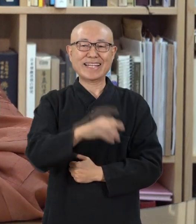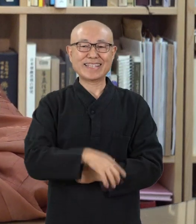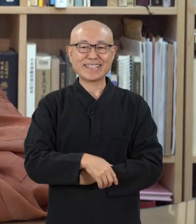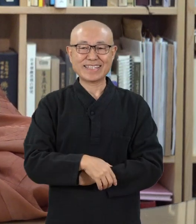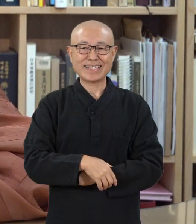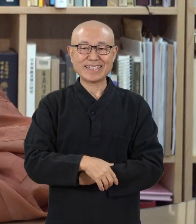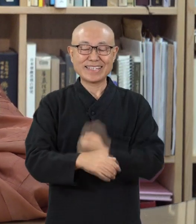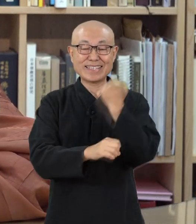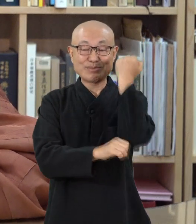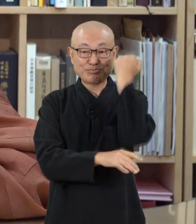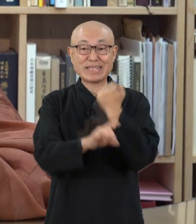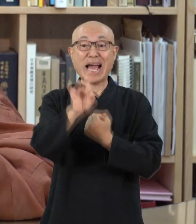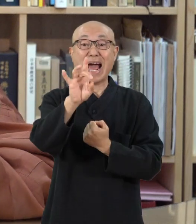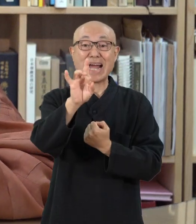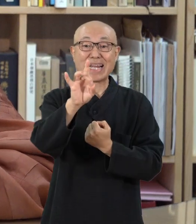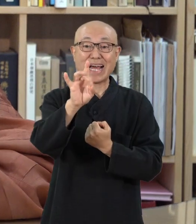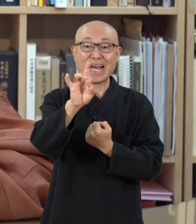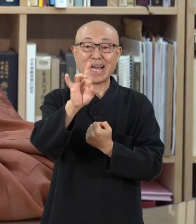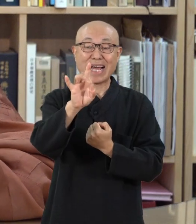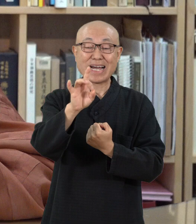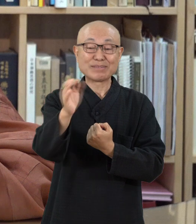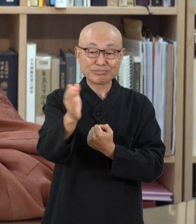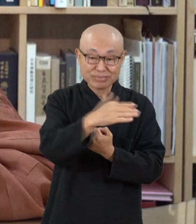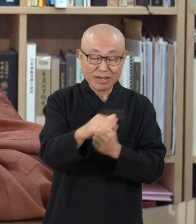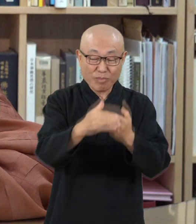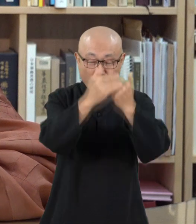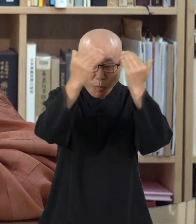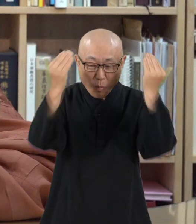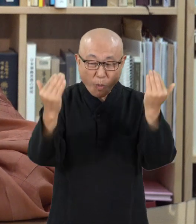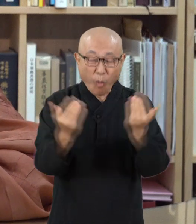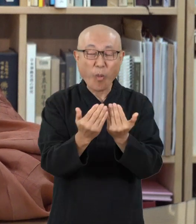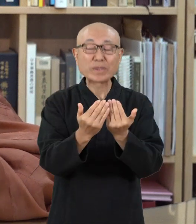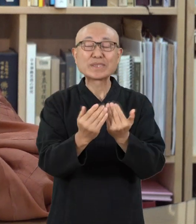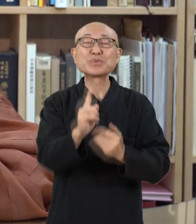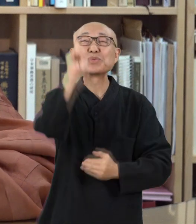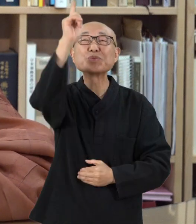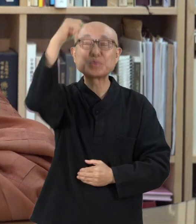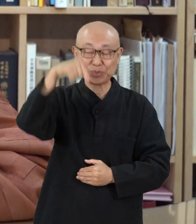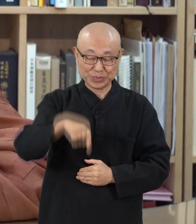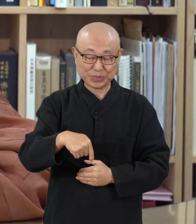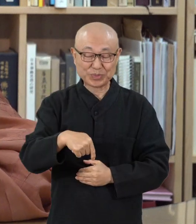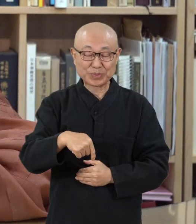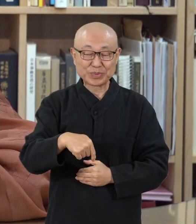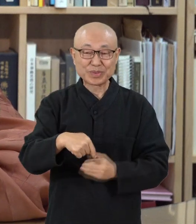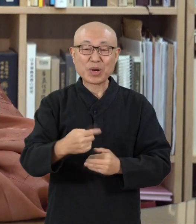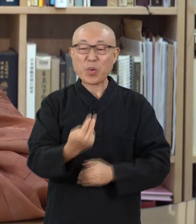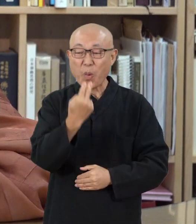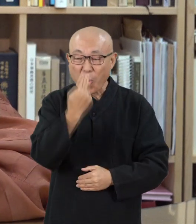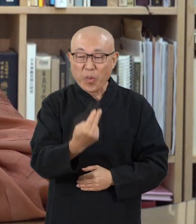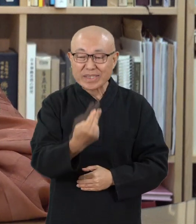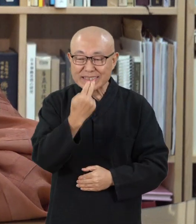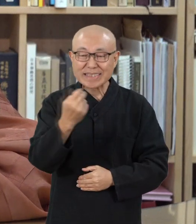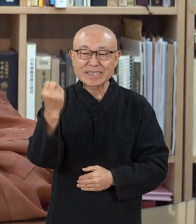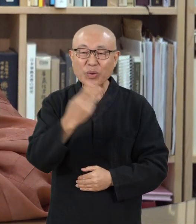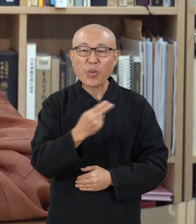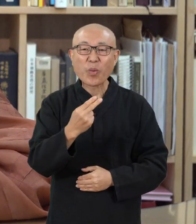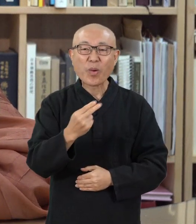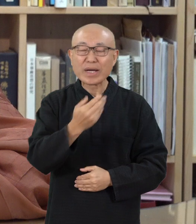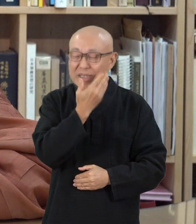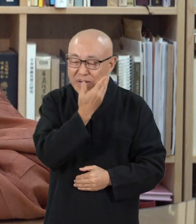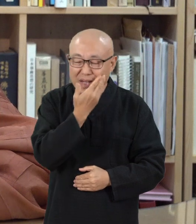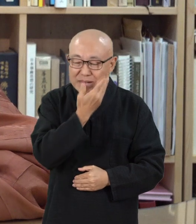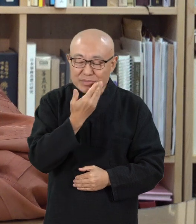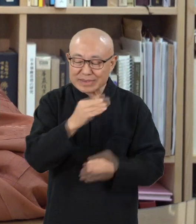하나의 뿌리로부터 모든 그 전 우주, 대지, 우주로부터 공기, 그 영양분을